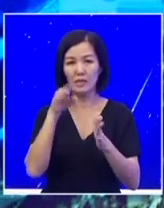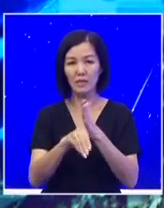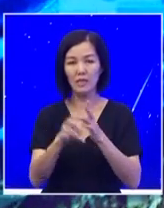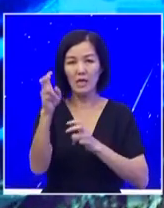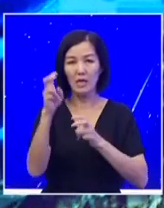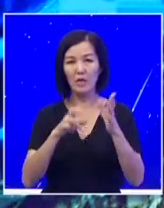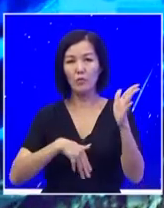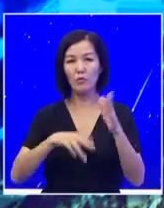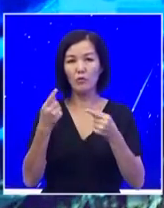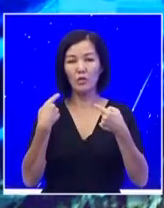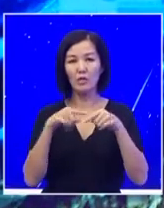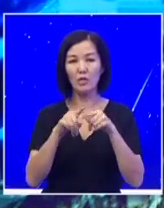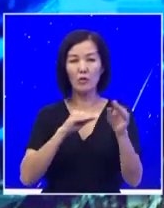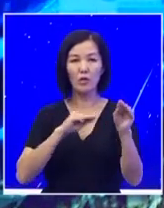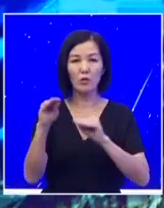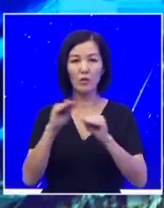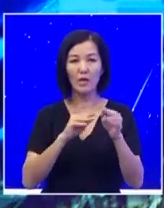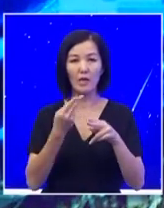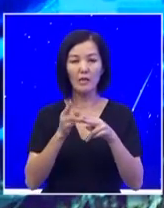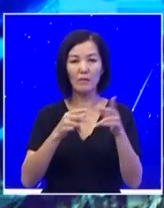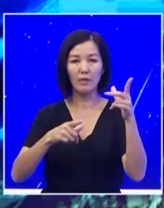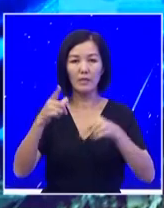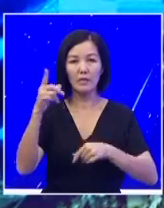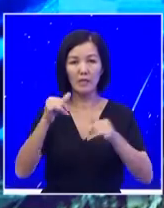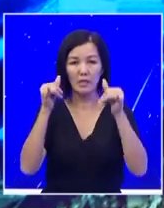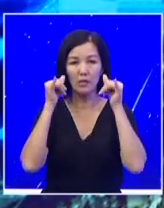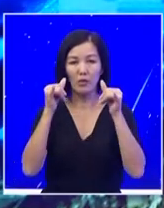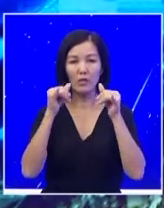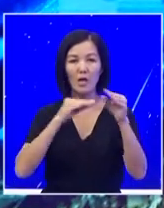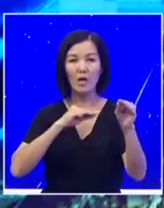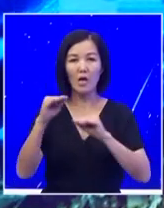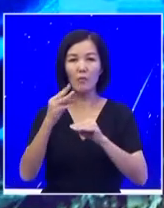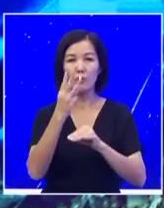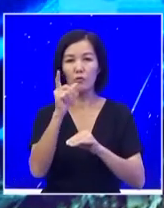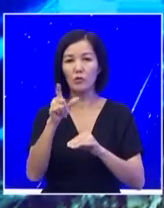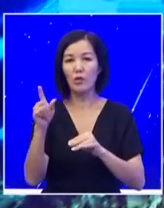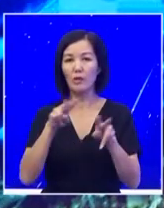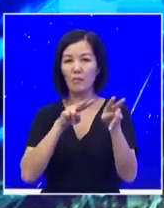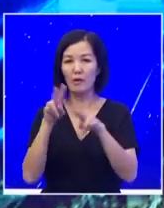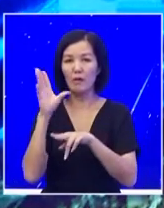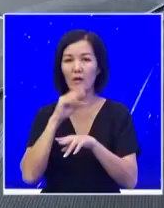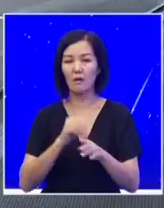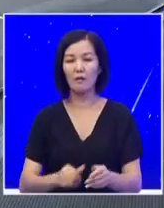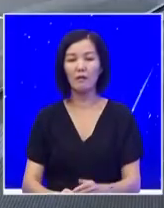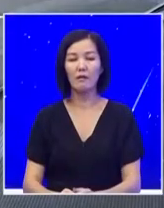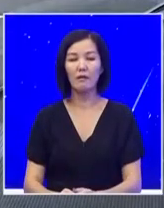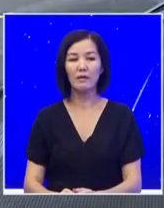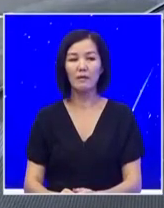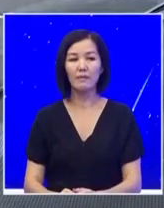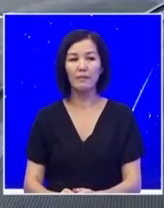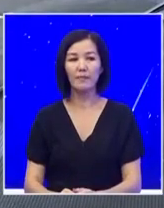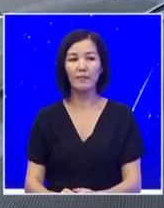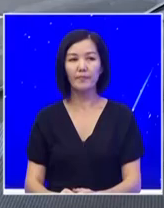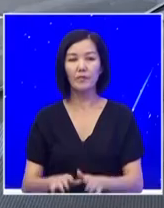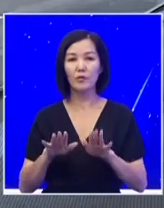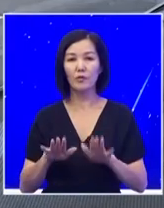Кәсіпорын озық технологиялармен жабдықталған, тіпті сиыр сауатын құрылғыны да бар жоғы үш адым қадағалайды. Тұрған